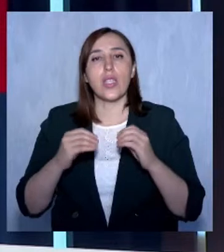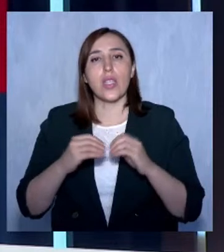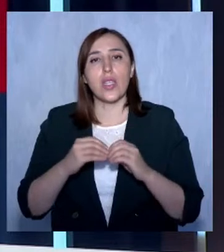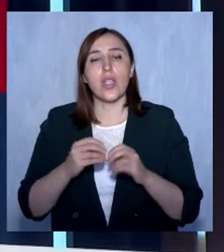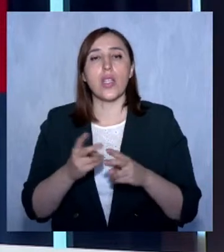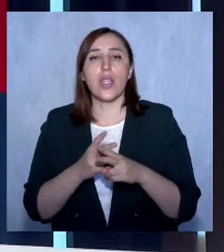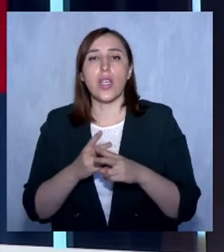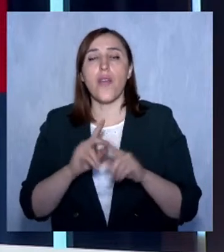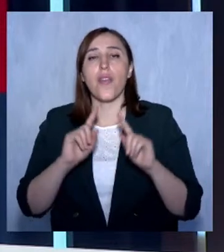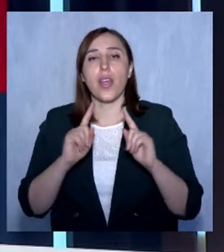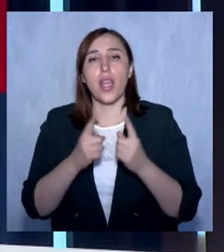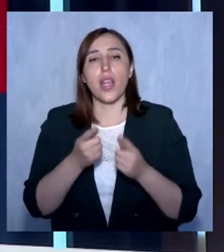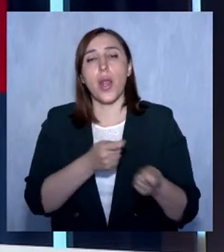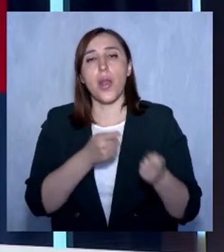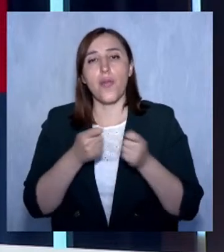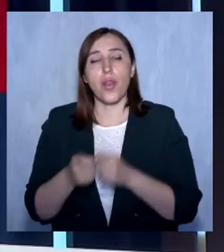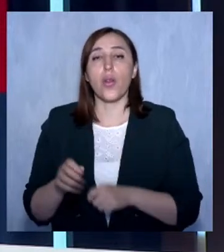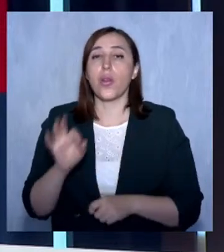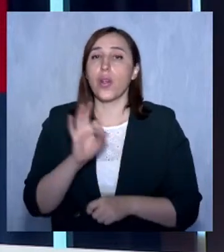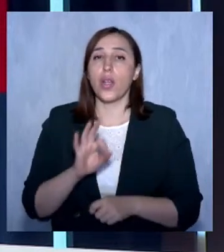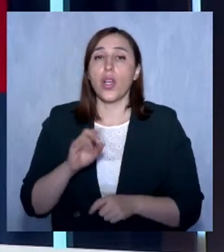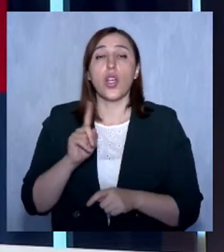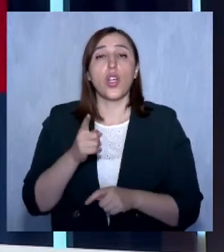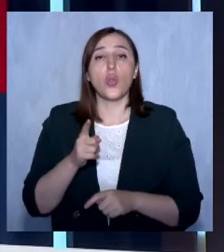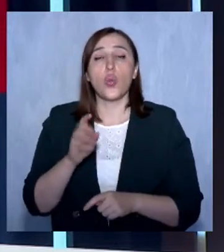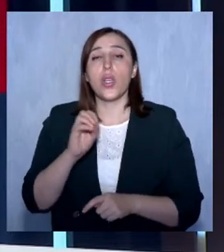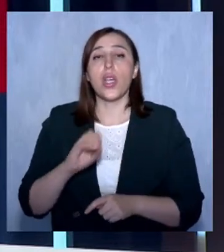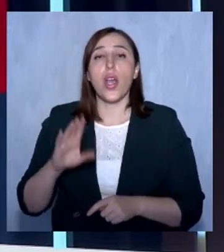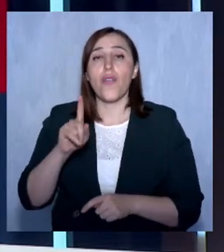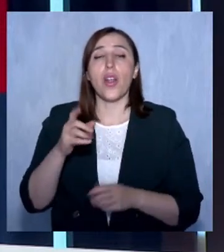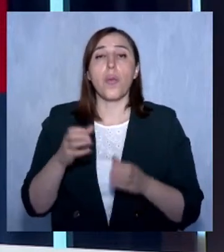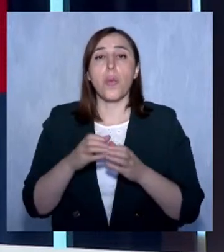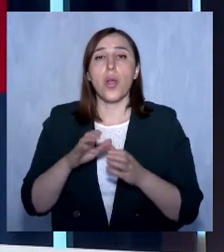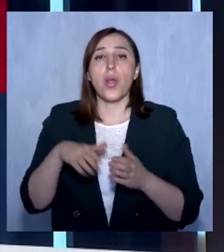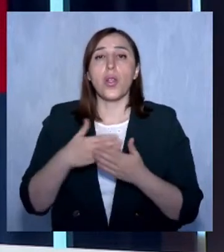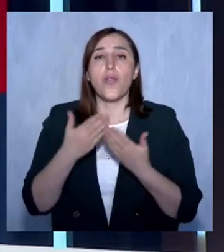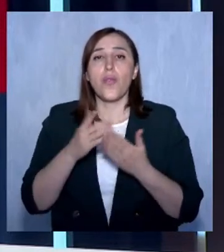գերիների վերադարձնելու ուղությամբ։ Եվ ինչու է եվրամիությունն այս հար